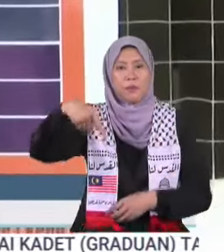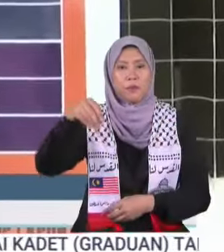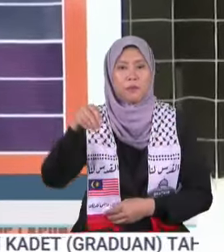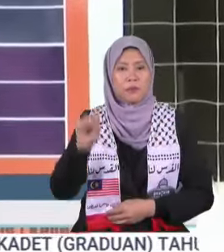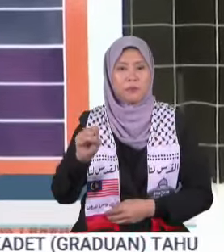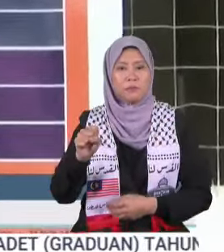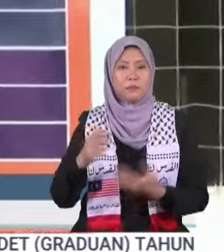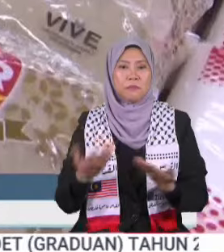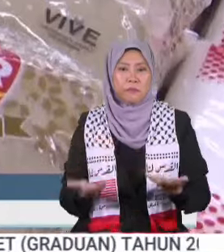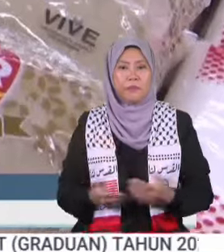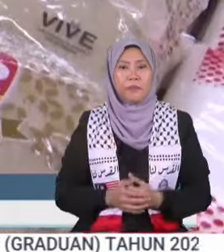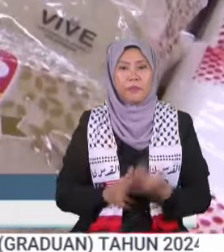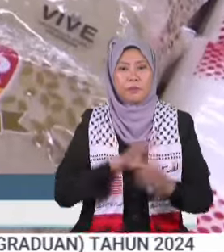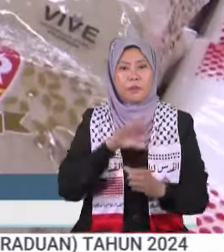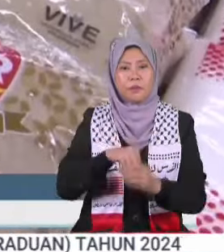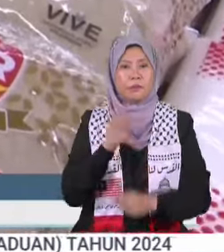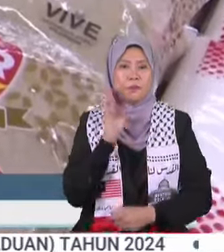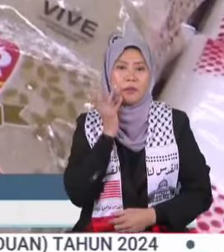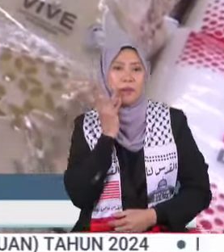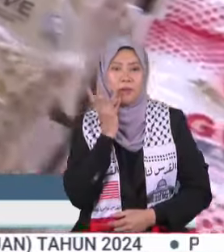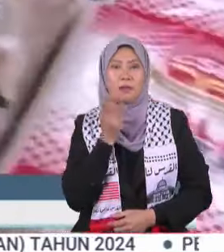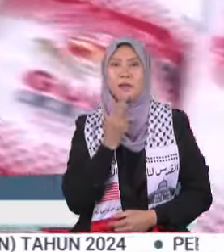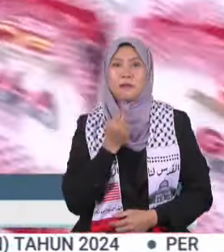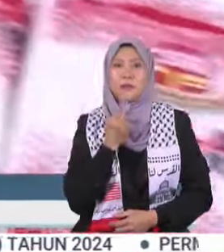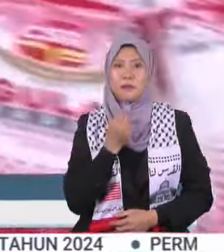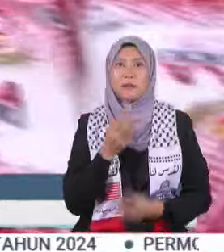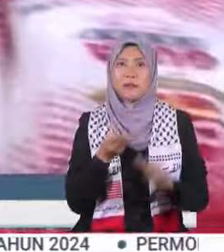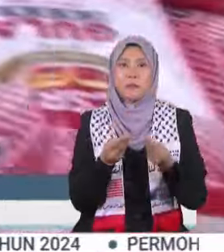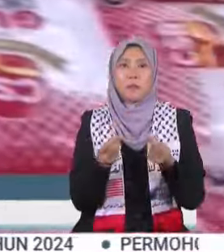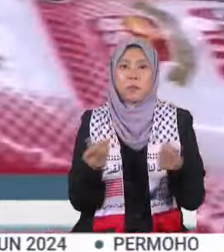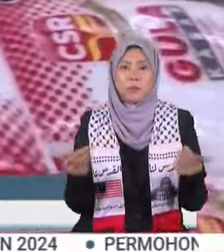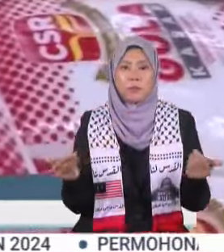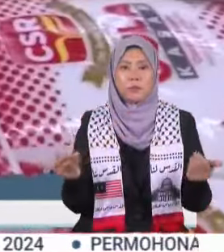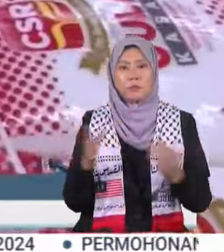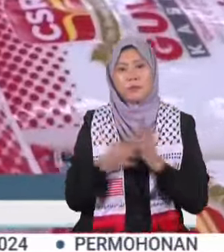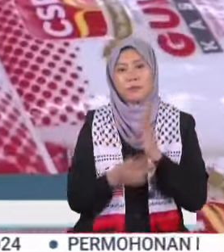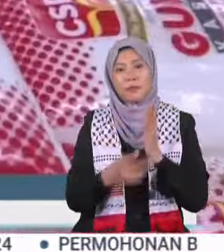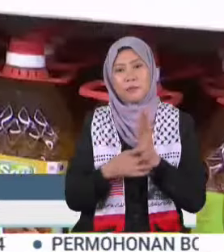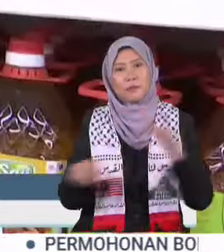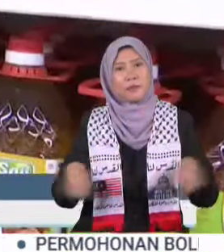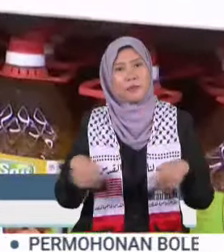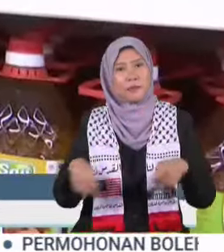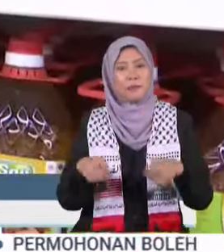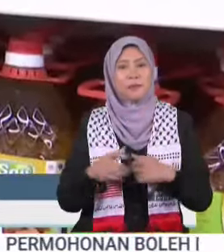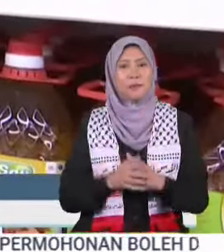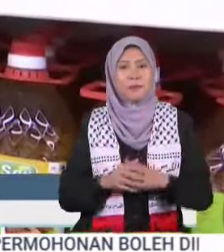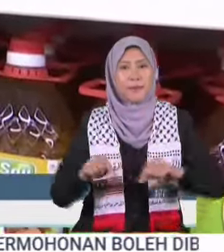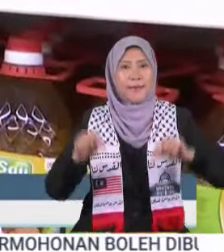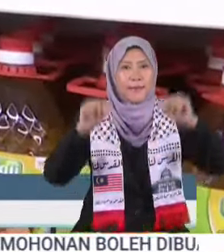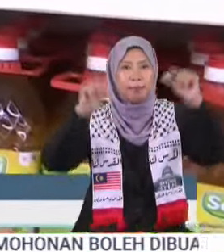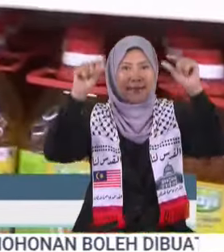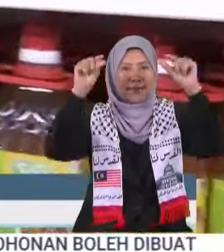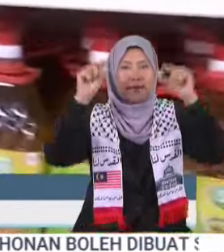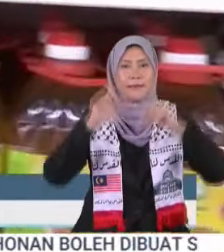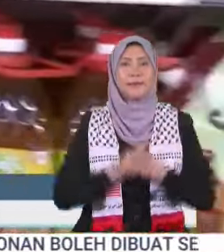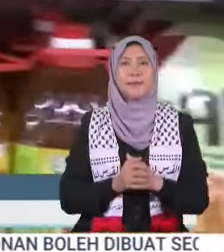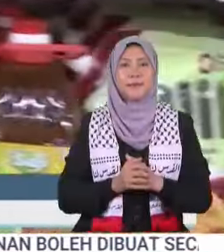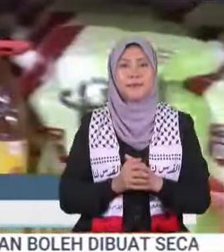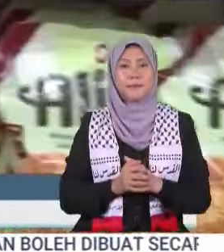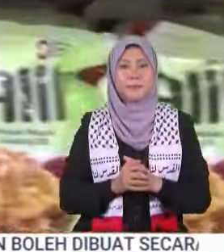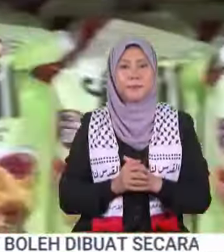bawah program ini termasuk beras gula tepung gandum minyak masak Tong gas Petroleum cecaya